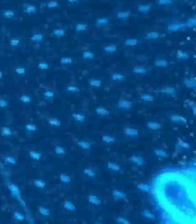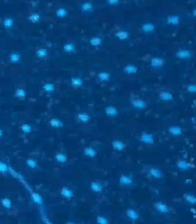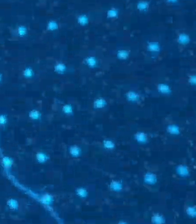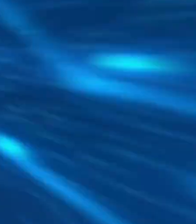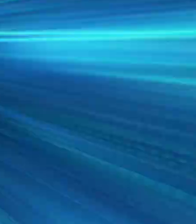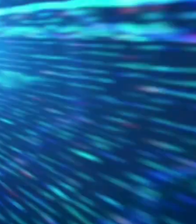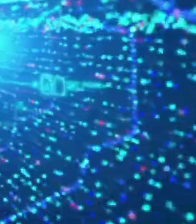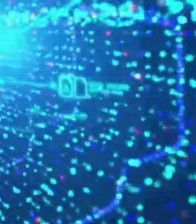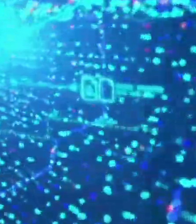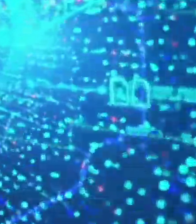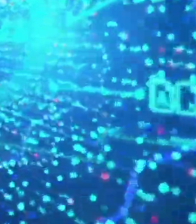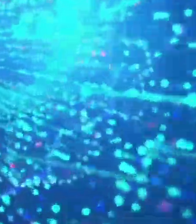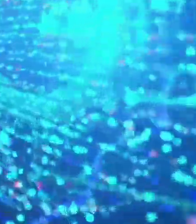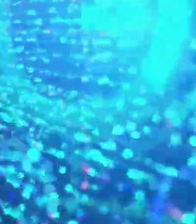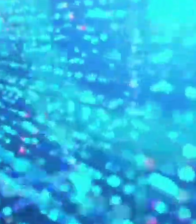Музика